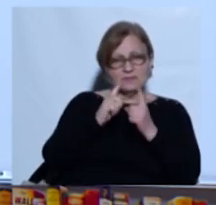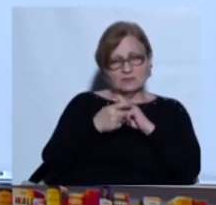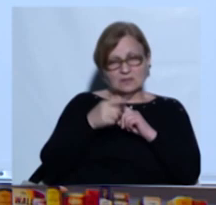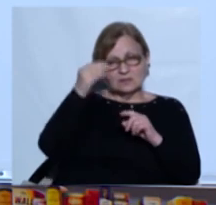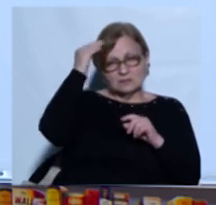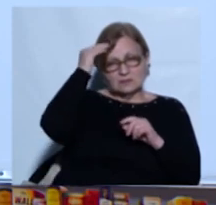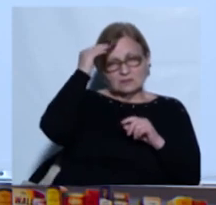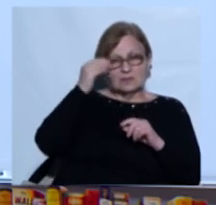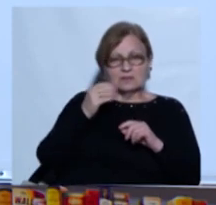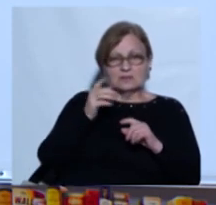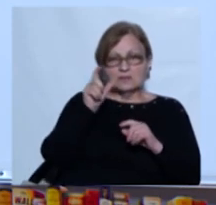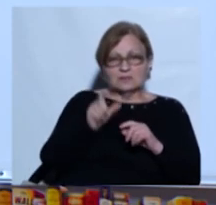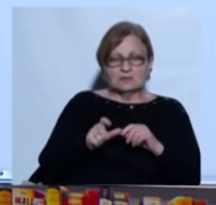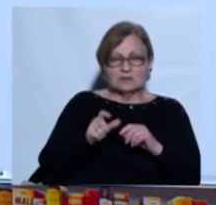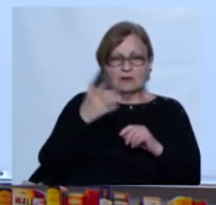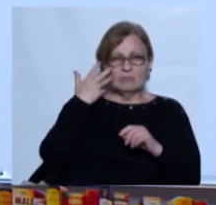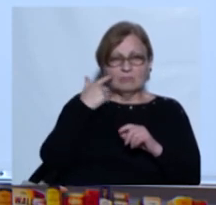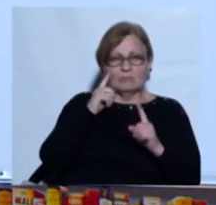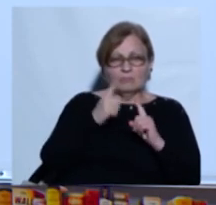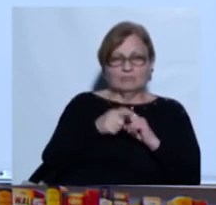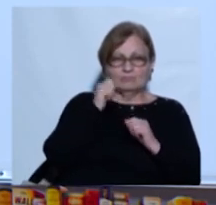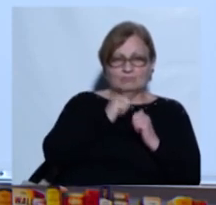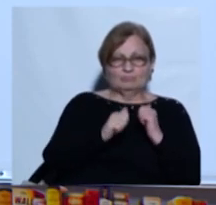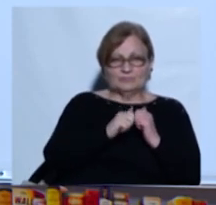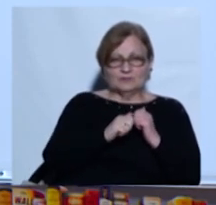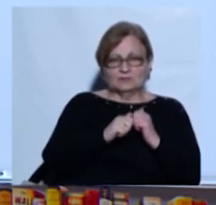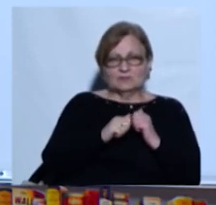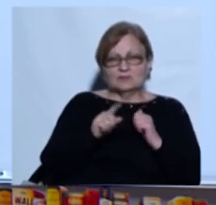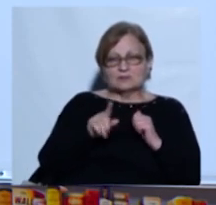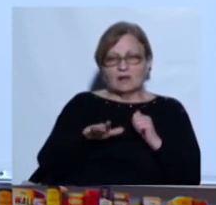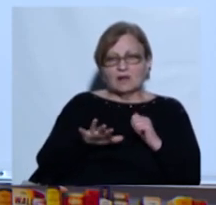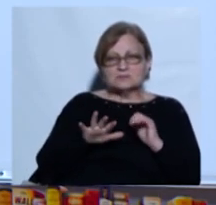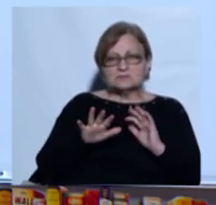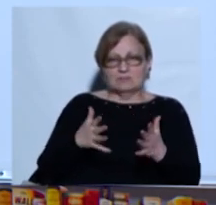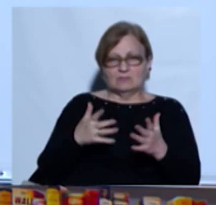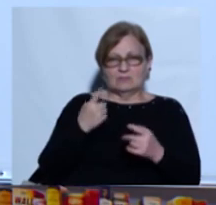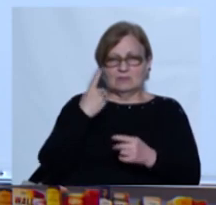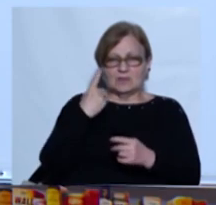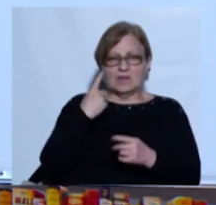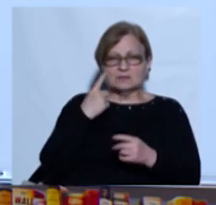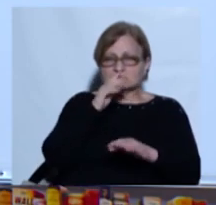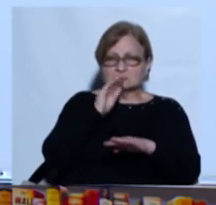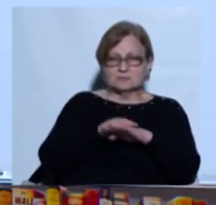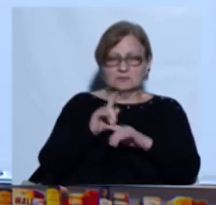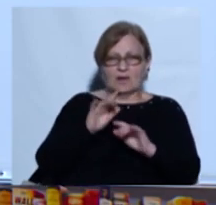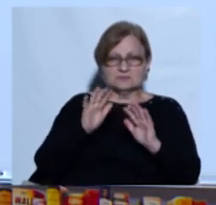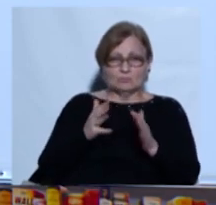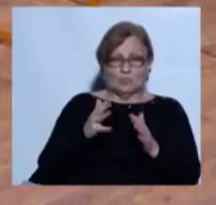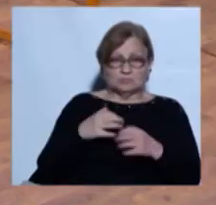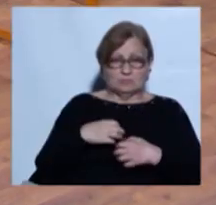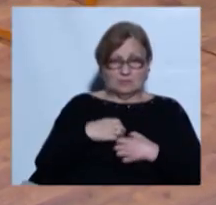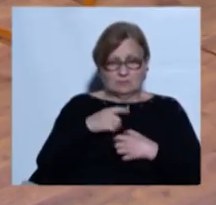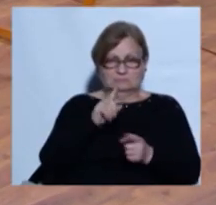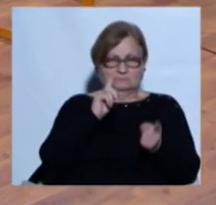ხოლო იდეა ეს არის ადამიანის ფერიცვალებას ყოველთვის საფუძვლად უდევს რაღაც ერთი კონკრეტული ფაქტი. და